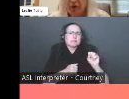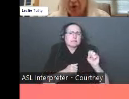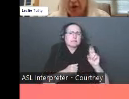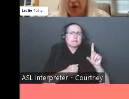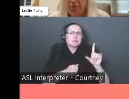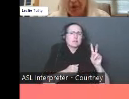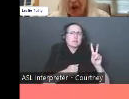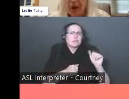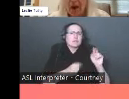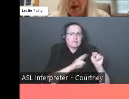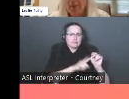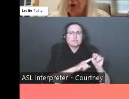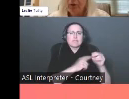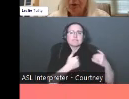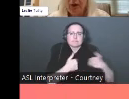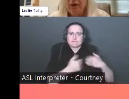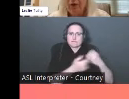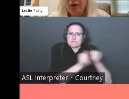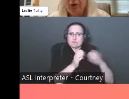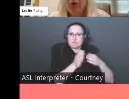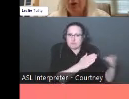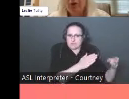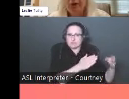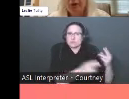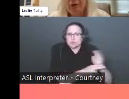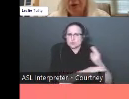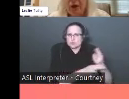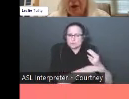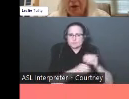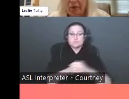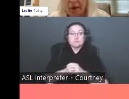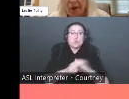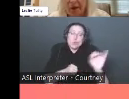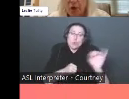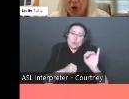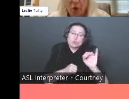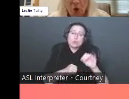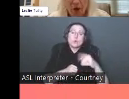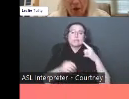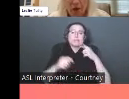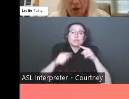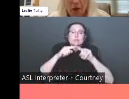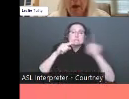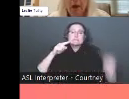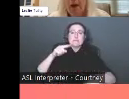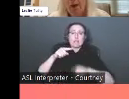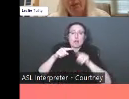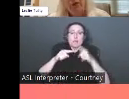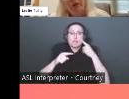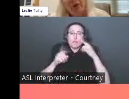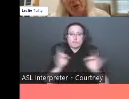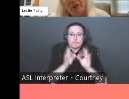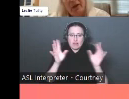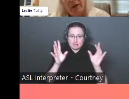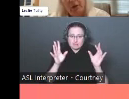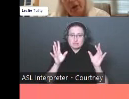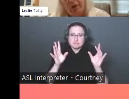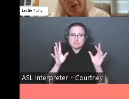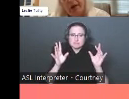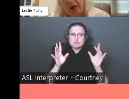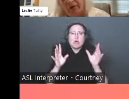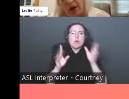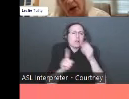sécurité en cas de WC. Vous pouvez aussi fournir des renseignements sur le cycle de la violence par Lenora